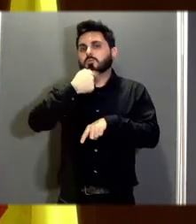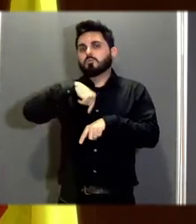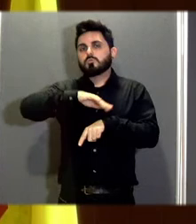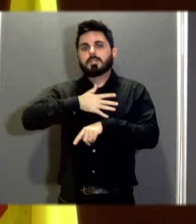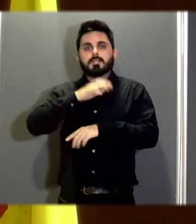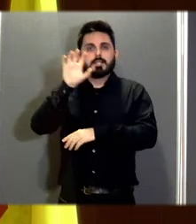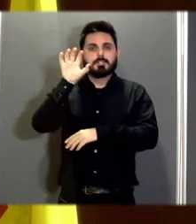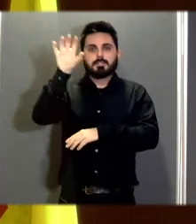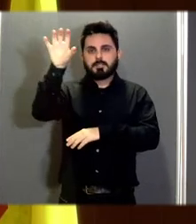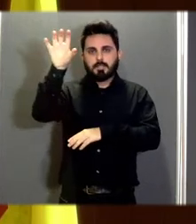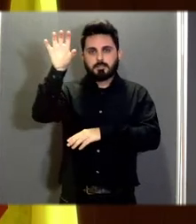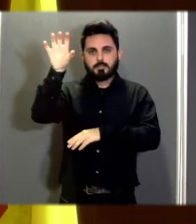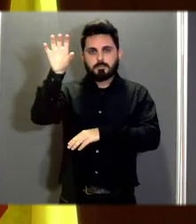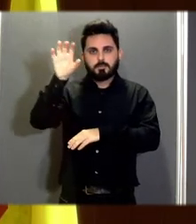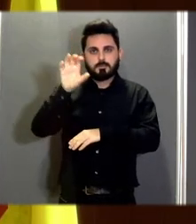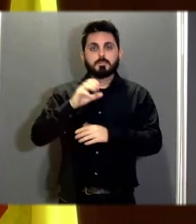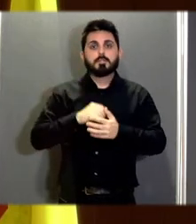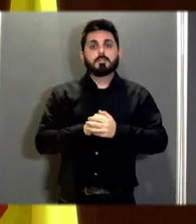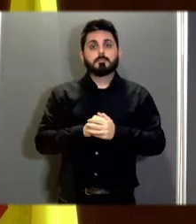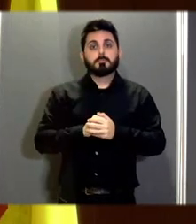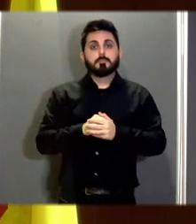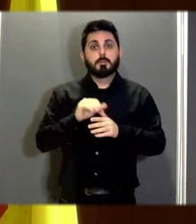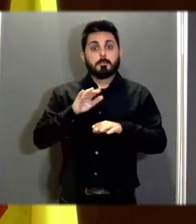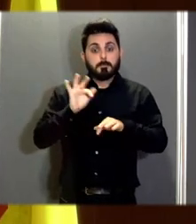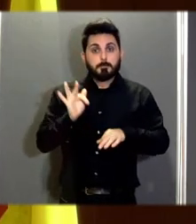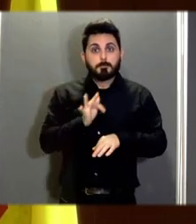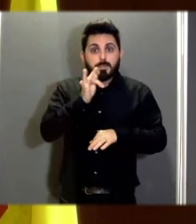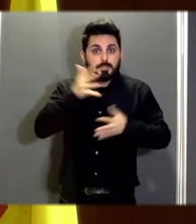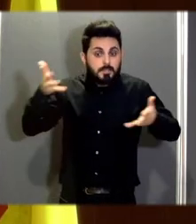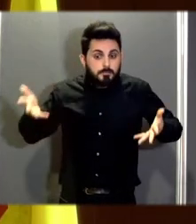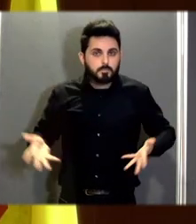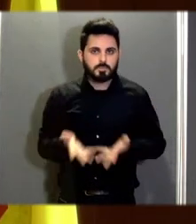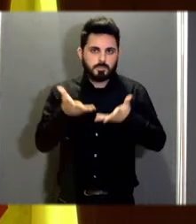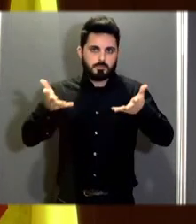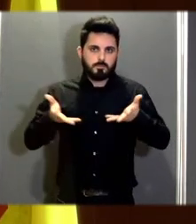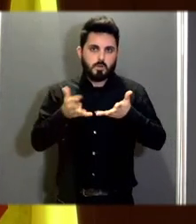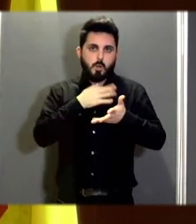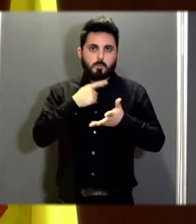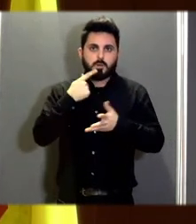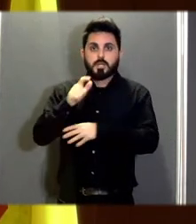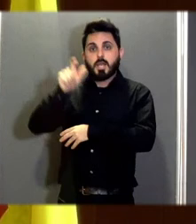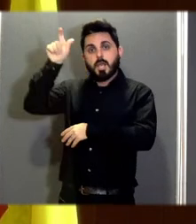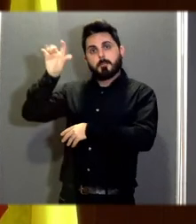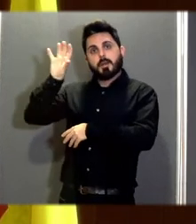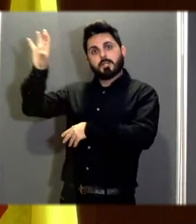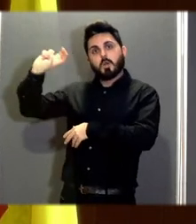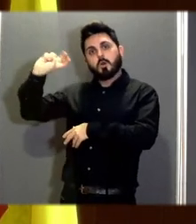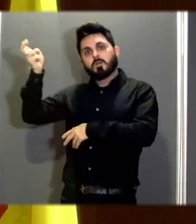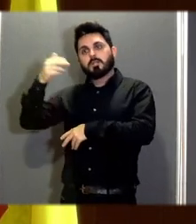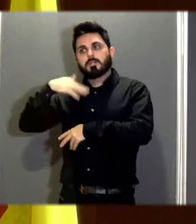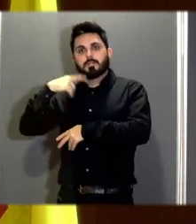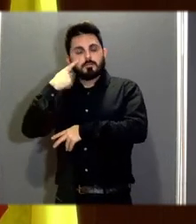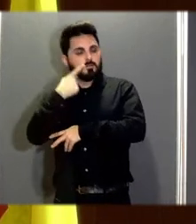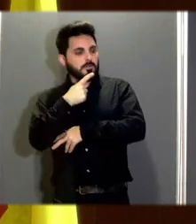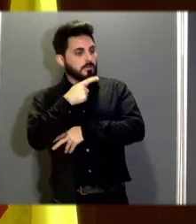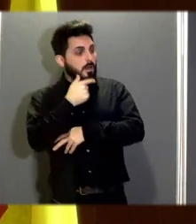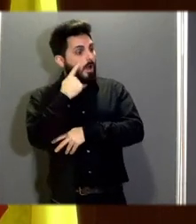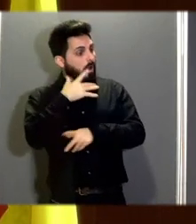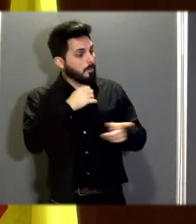punta de llança. I projectar-los. Que no ens vingui ningú a descobrir les nostres fortaleses,